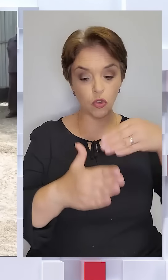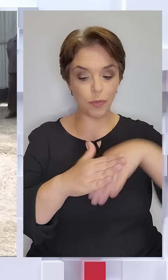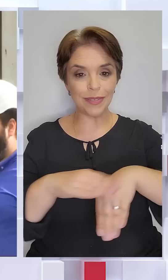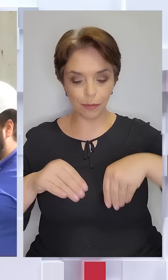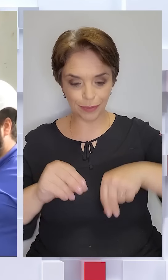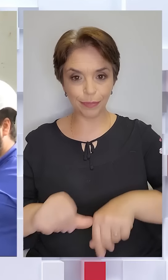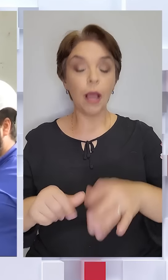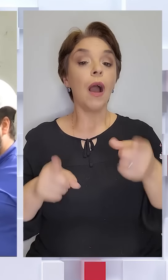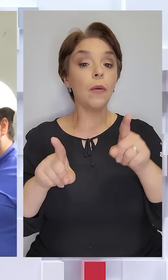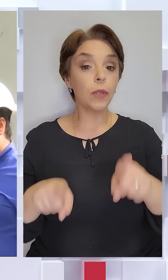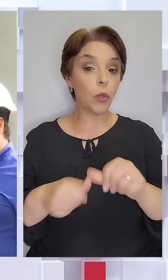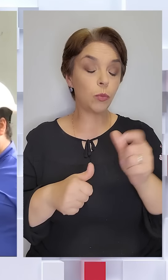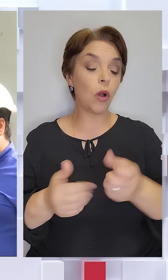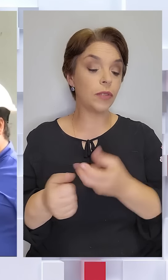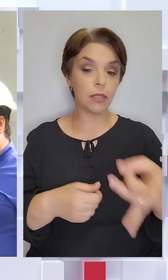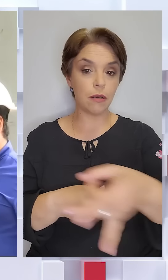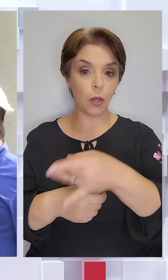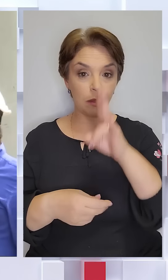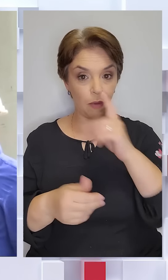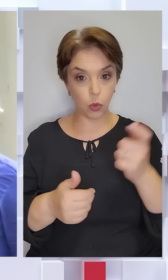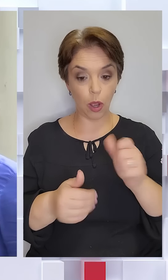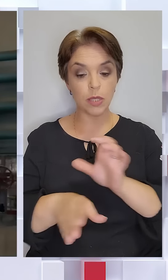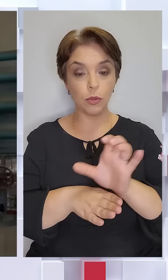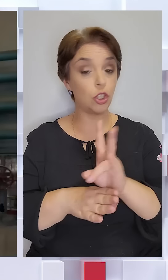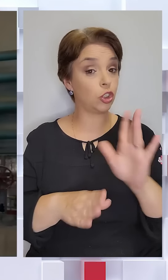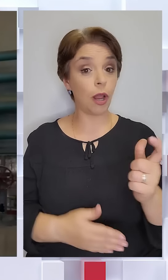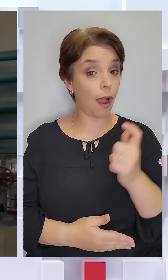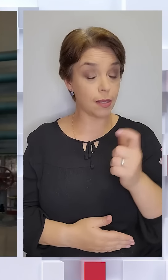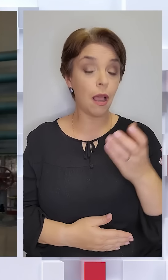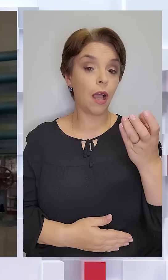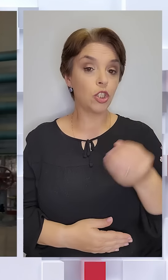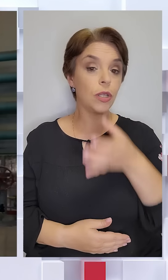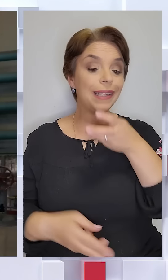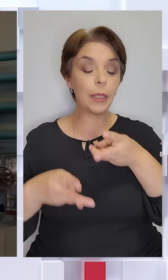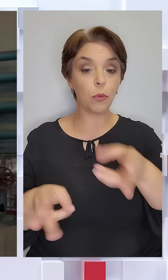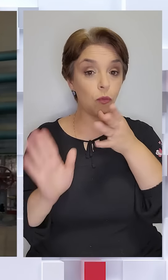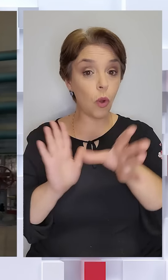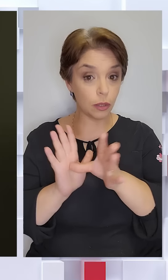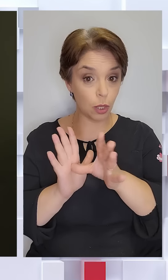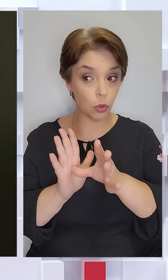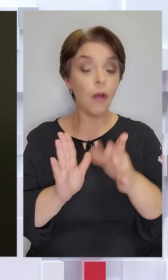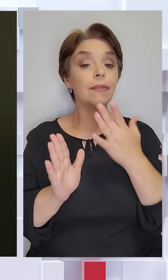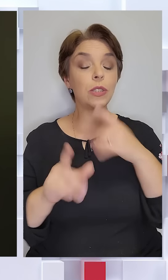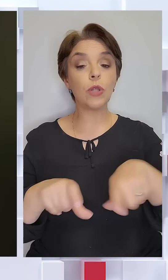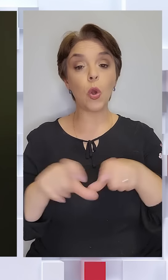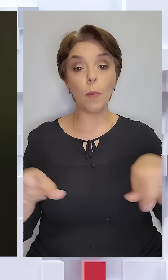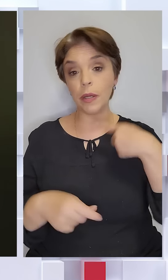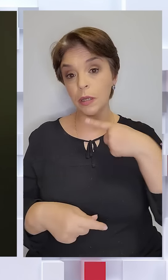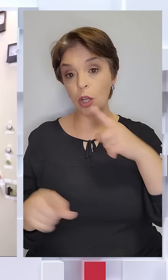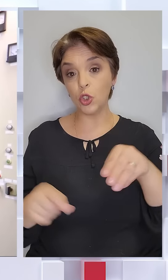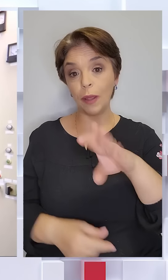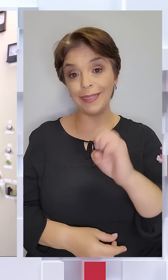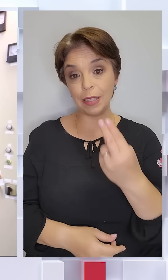підземних сховищах. Крім того, в низці регіонів Нафтогаз постачає не лише газ, а ще й теплову енергію. А в національній компанії